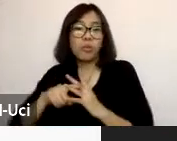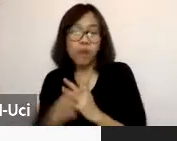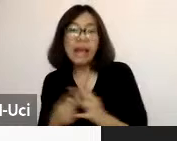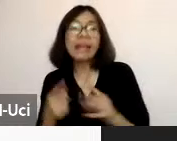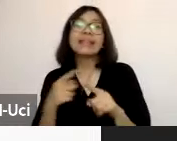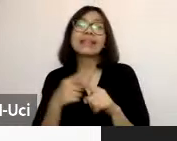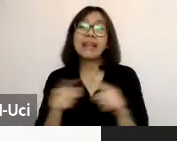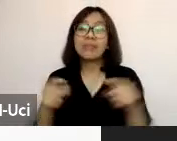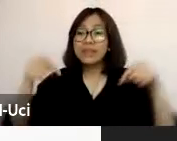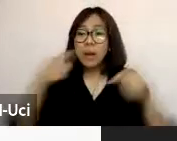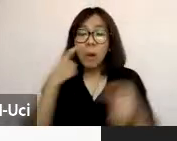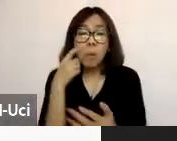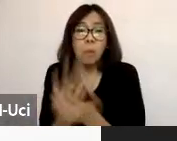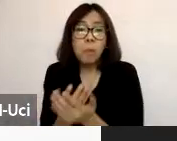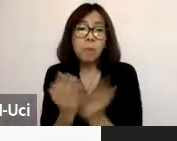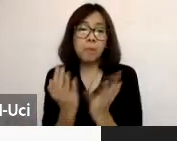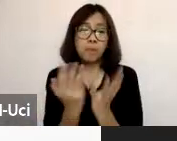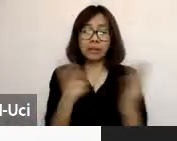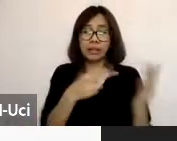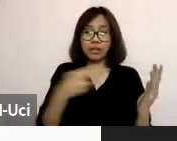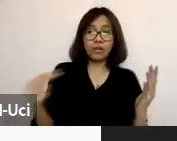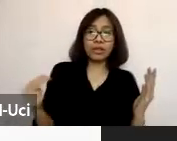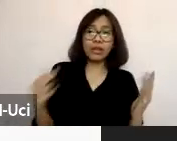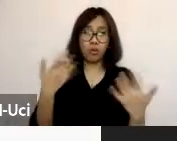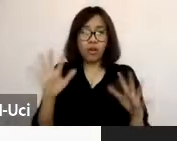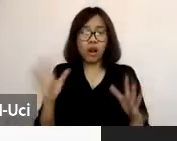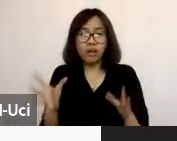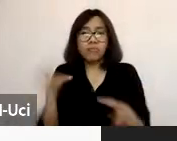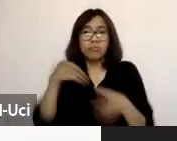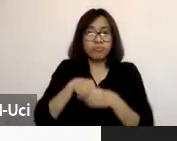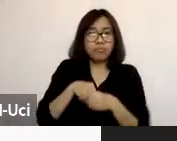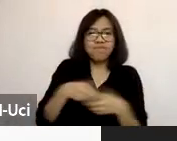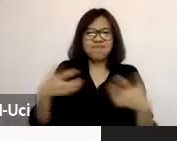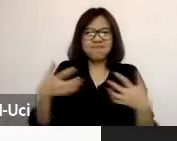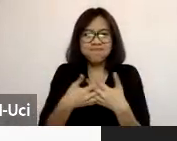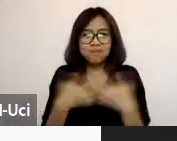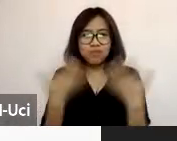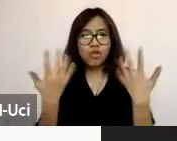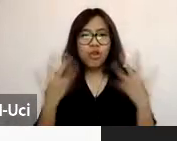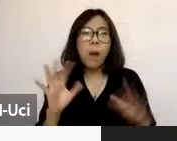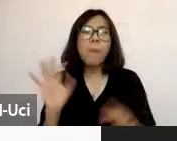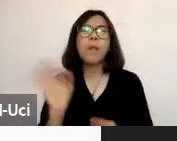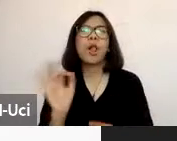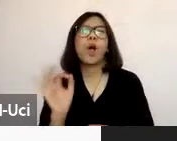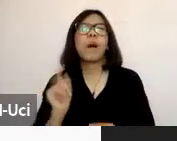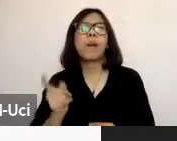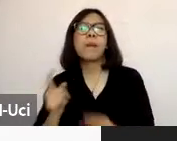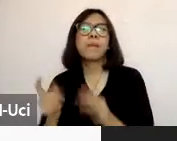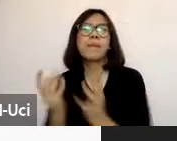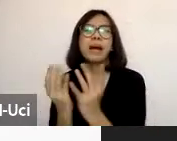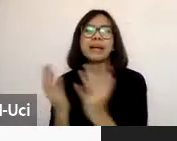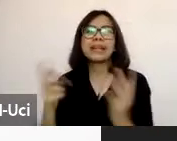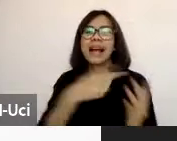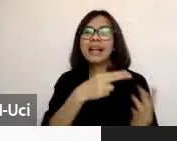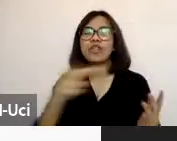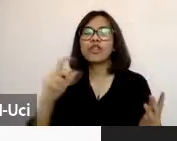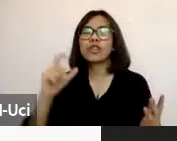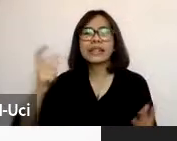belum terbiasa dengan cara ini karena apa karena pengaruh dari cara berpikir yang konkrit